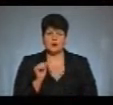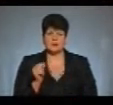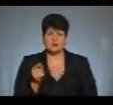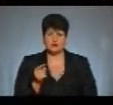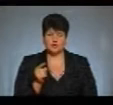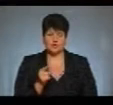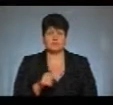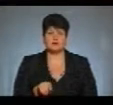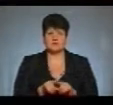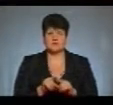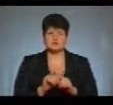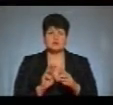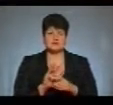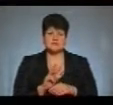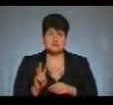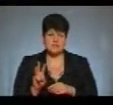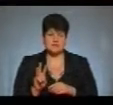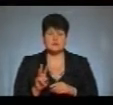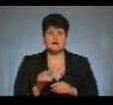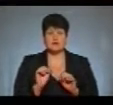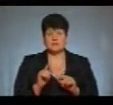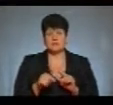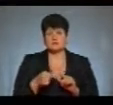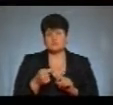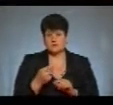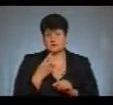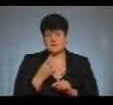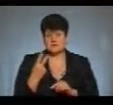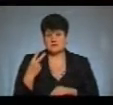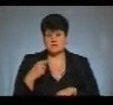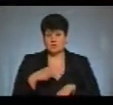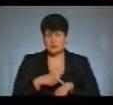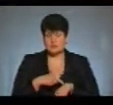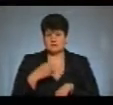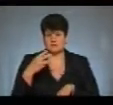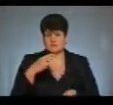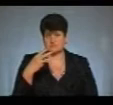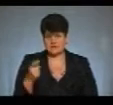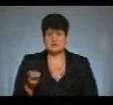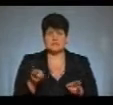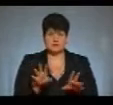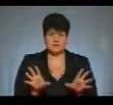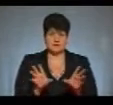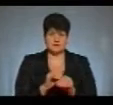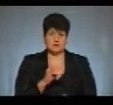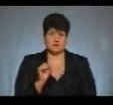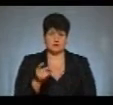та одноіменному сайті. Наступний випуск дивіться о 20:30. Залишайтеся з UA Тернопіль.